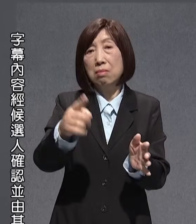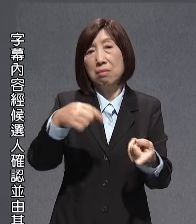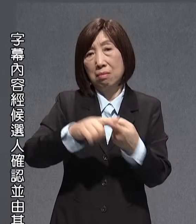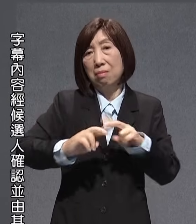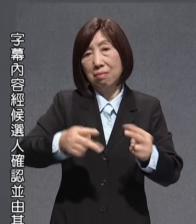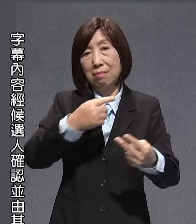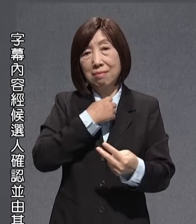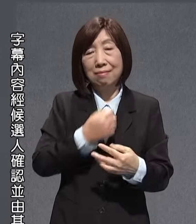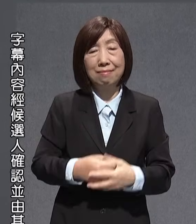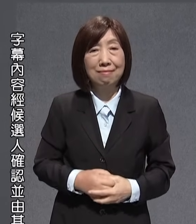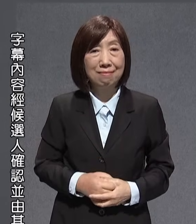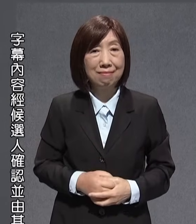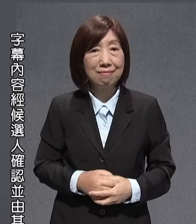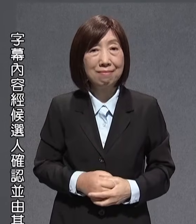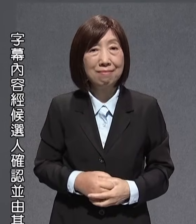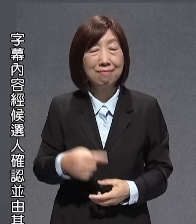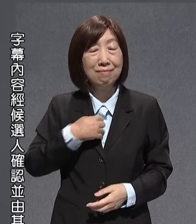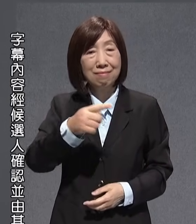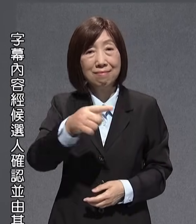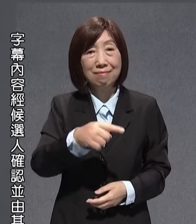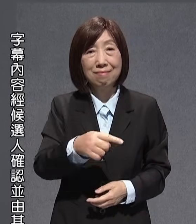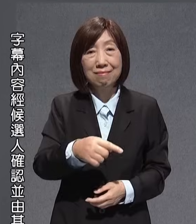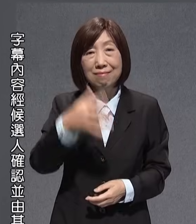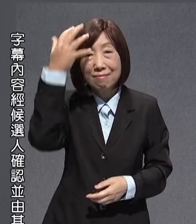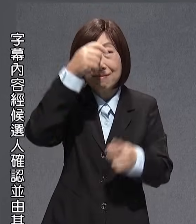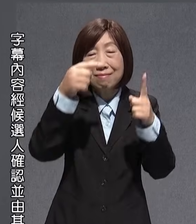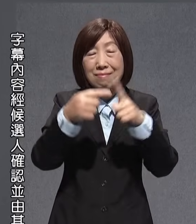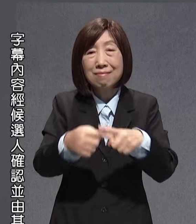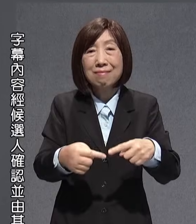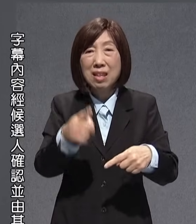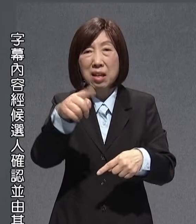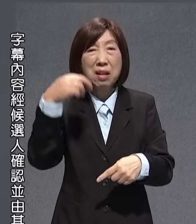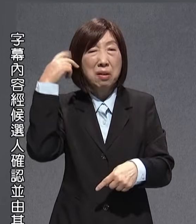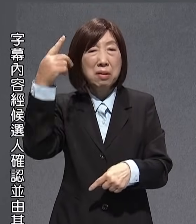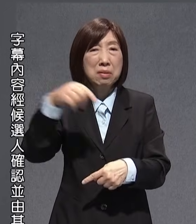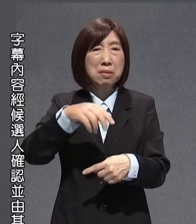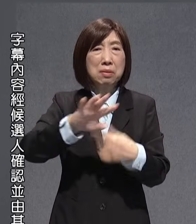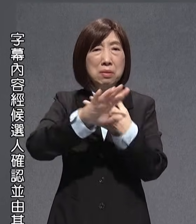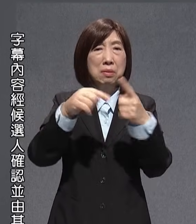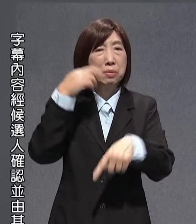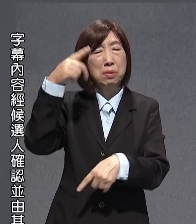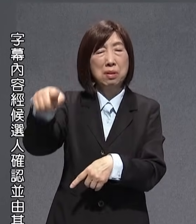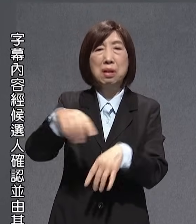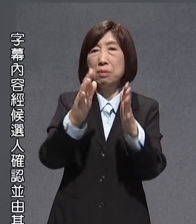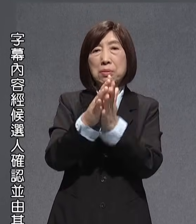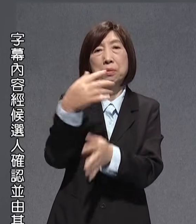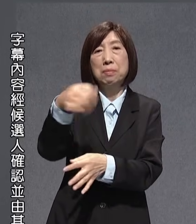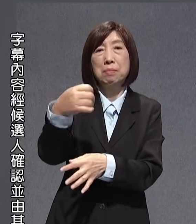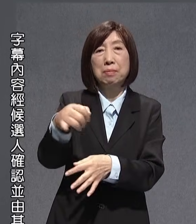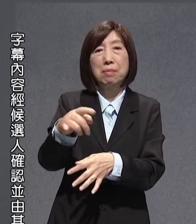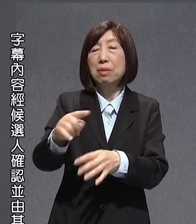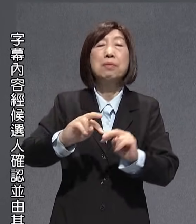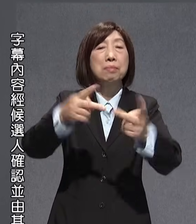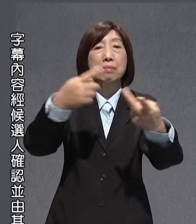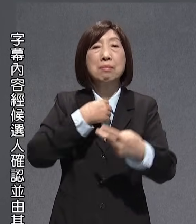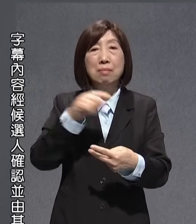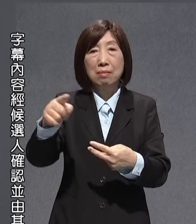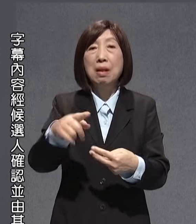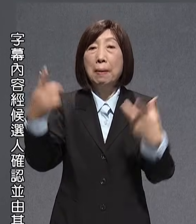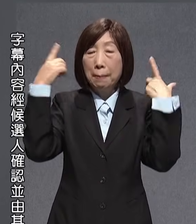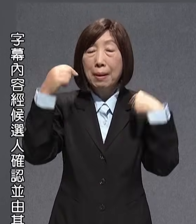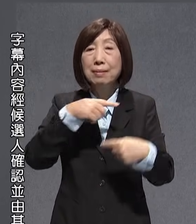变的时候了。我们要去除老人的负面标签，让老人从社会的负担变成社会的资